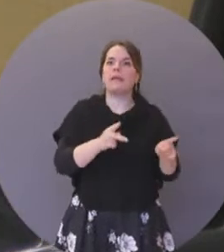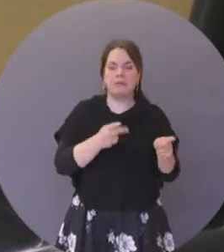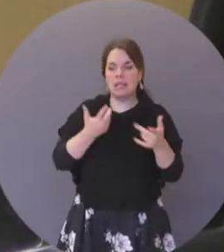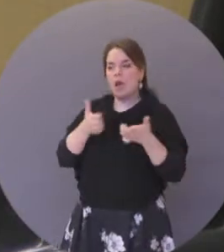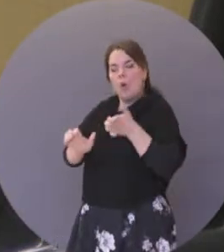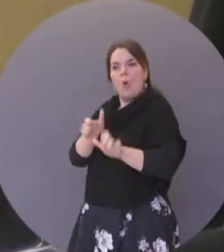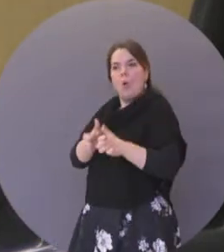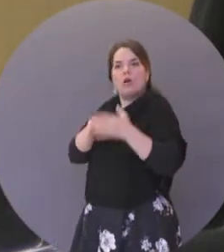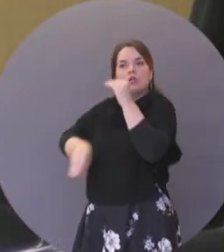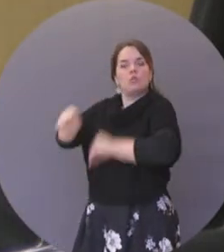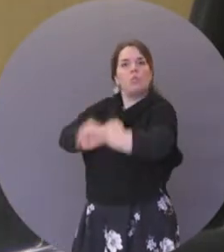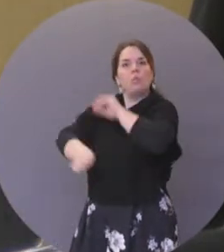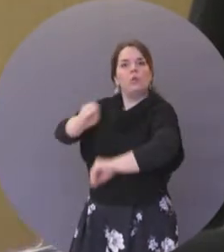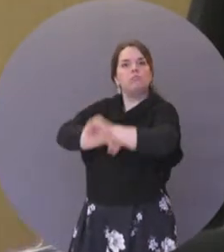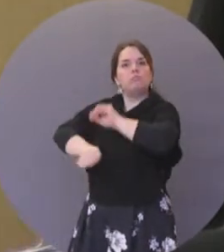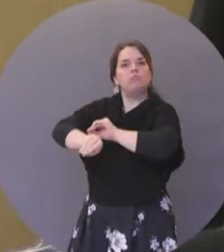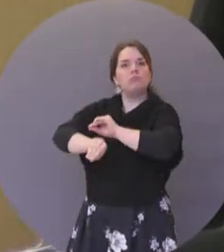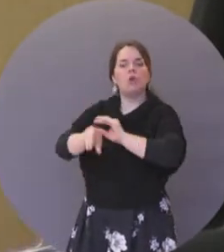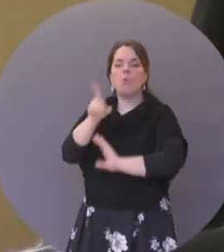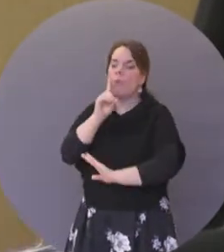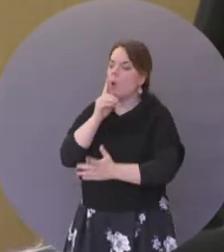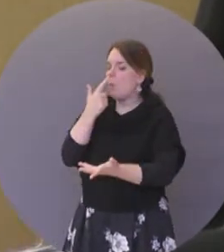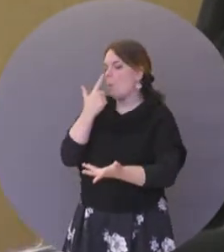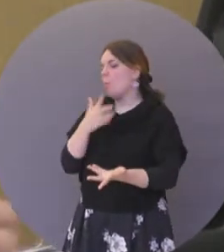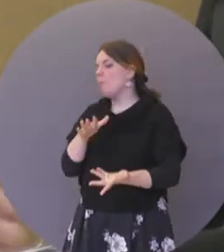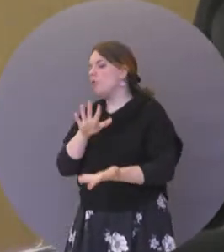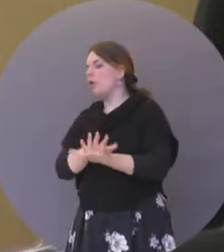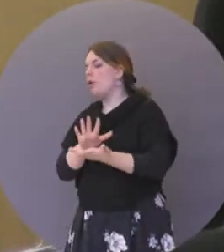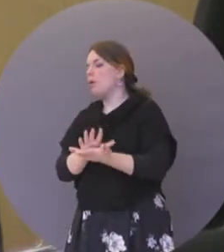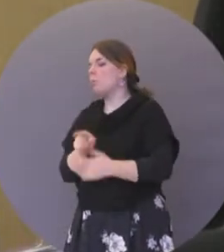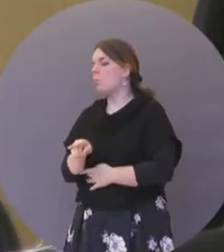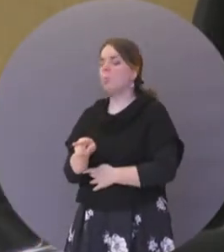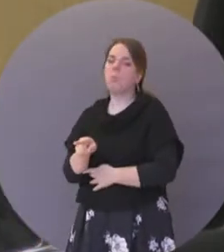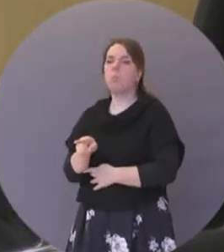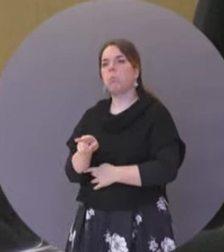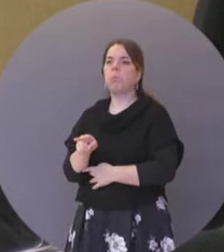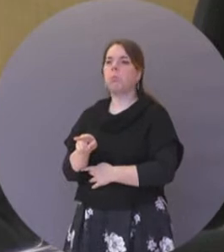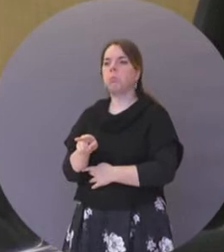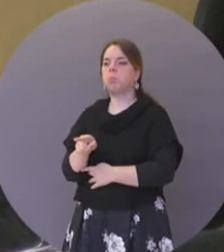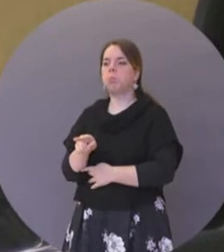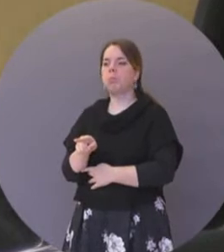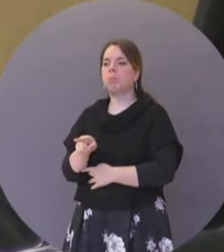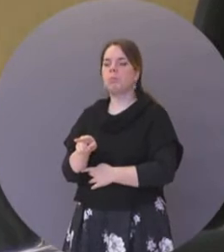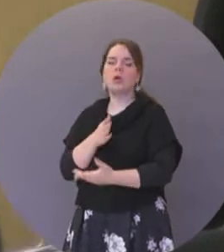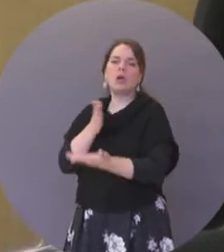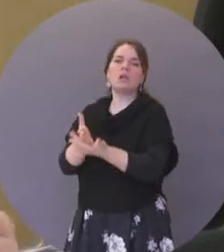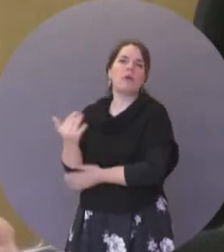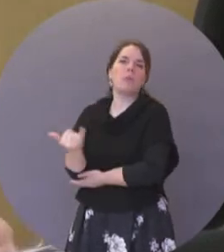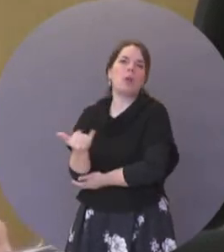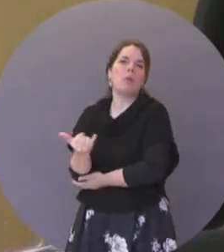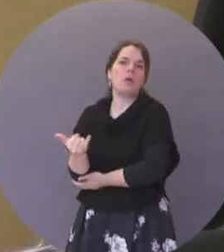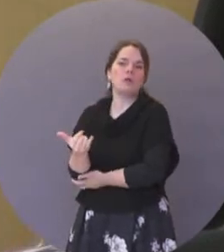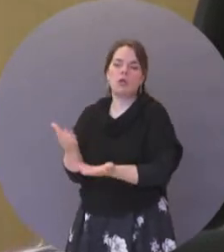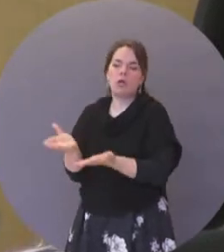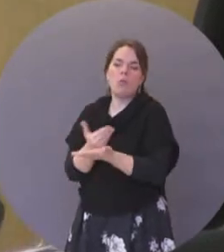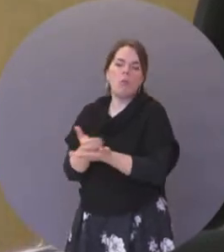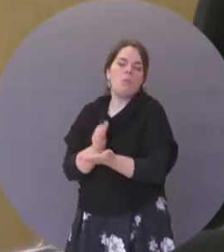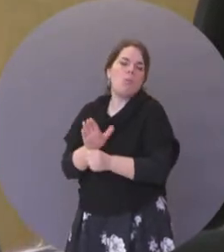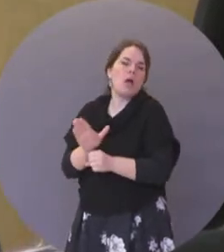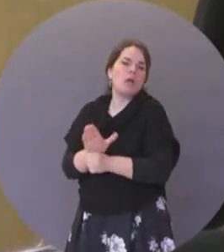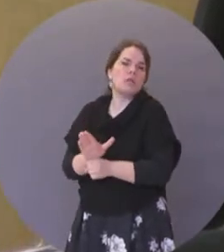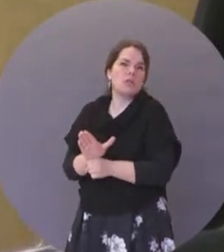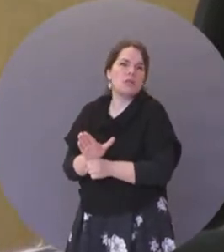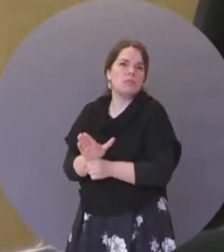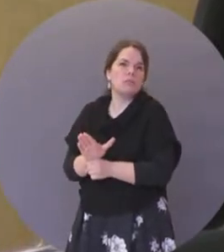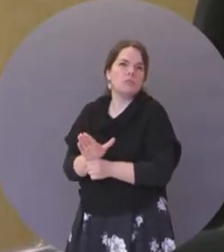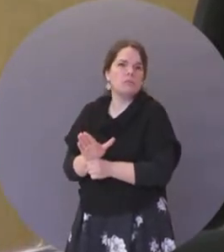puisqu'on estime que au delà d'un certain âge les gens c'est entre guillemets ça va pas être rentable mais si c'est pas rentable pour eux ça sera rentable pour leur